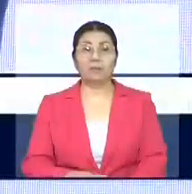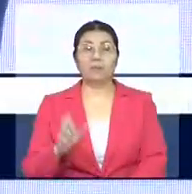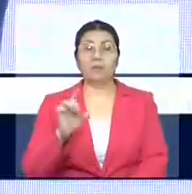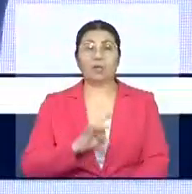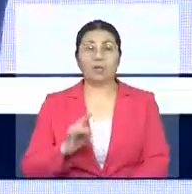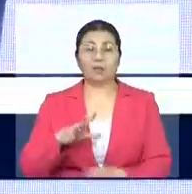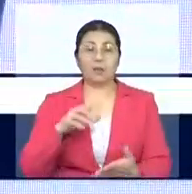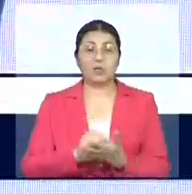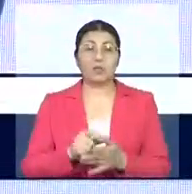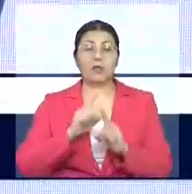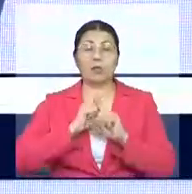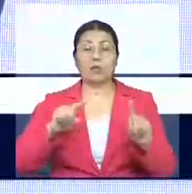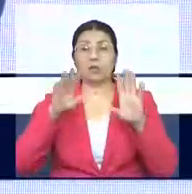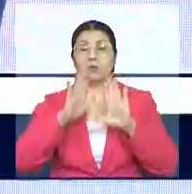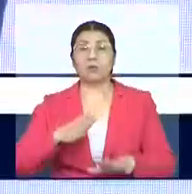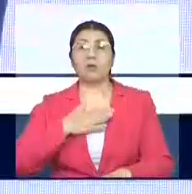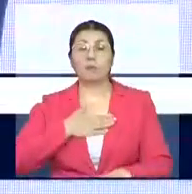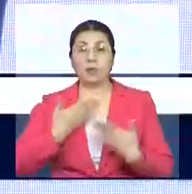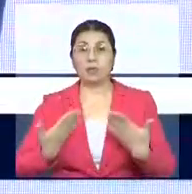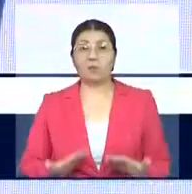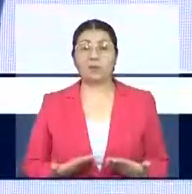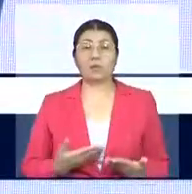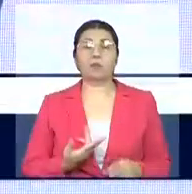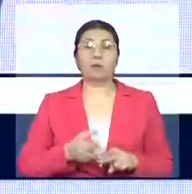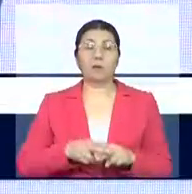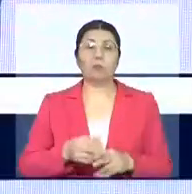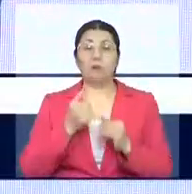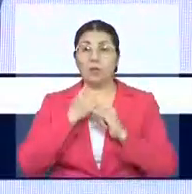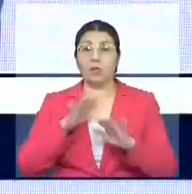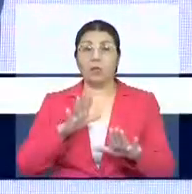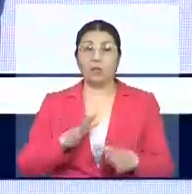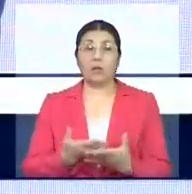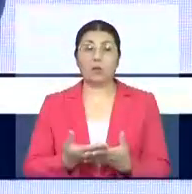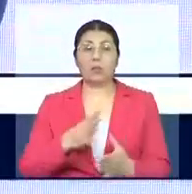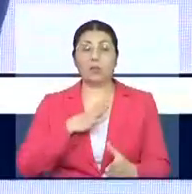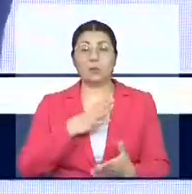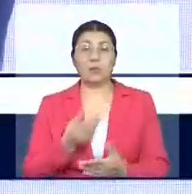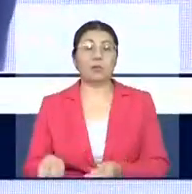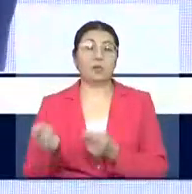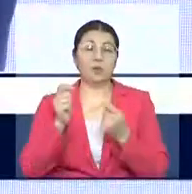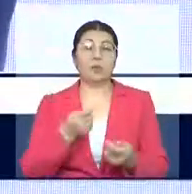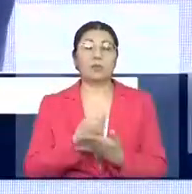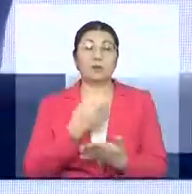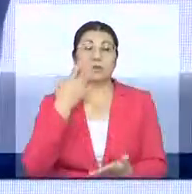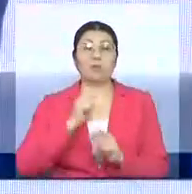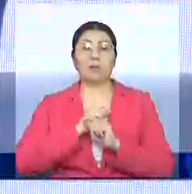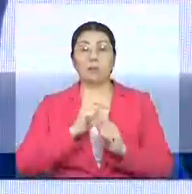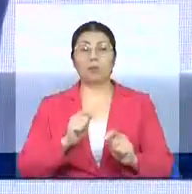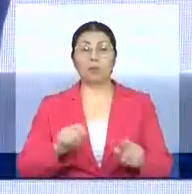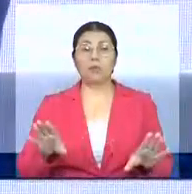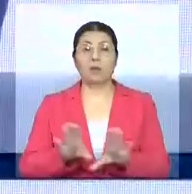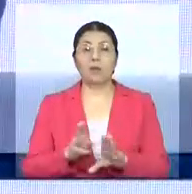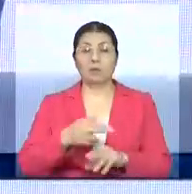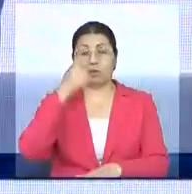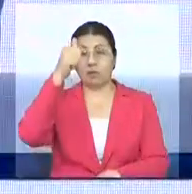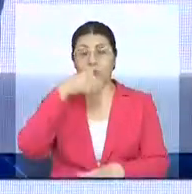Байганинский район занимает особое место в моей жизни, поэтому мы не могли прийти с пустыми руками и привезли ценные подарки. Ведь в этом